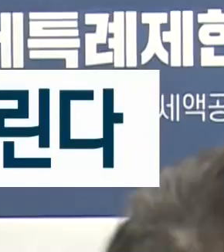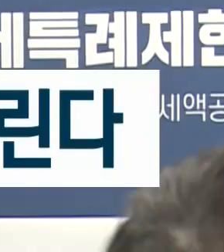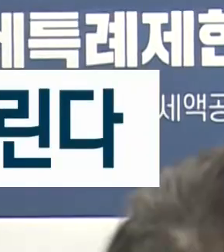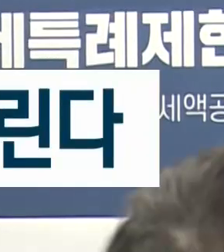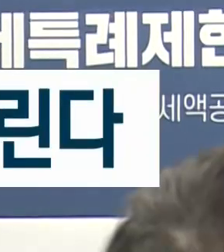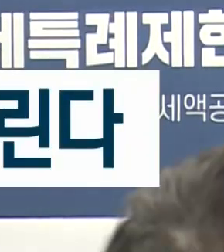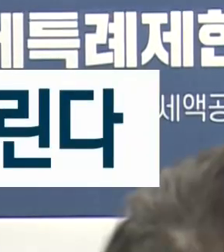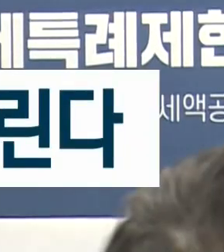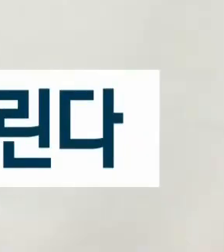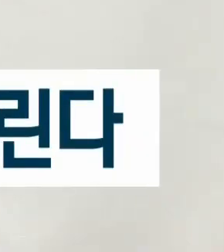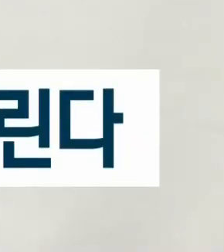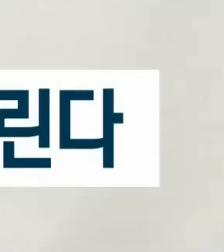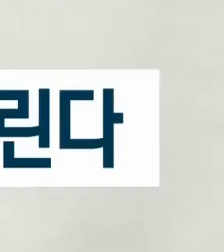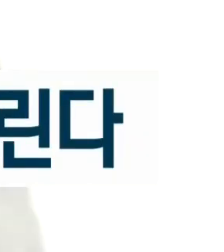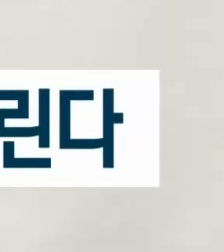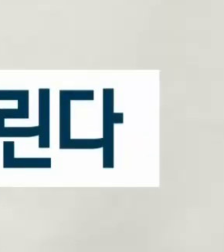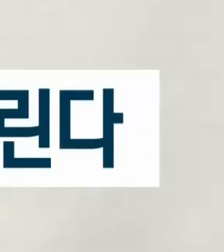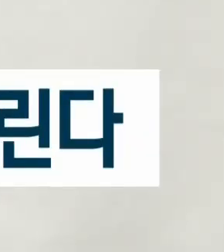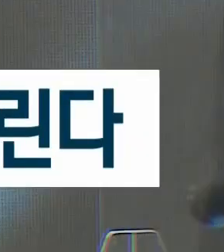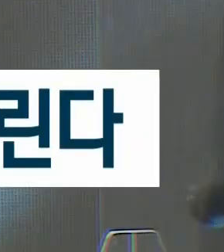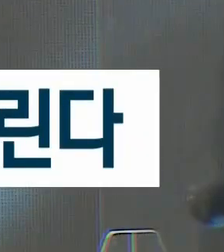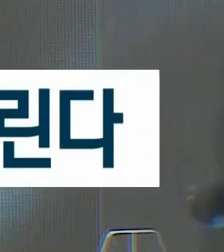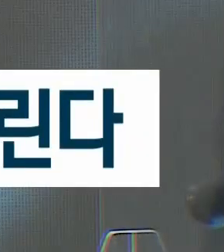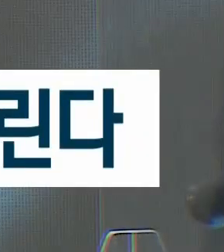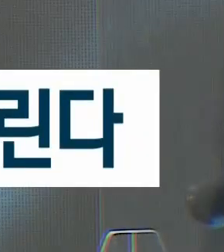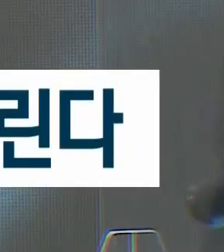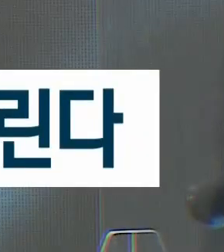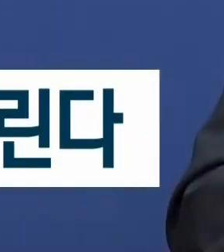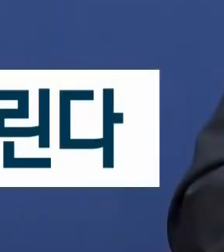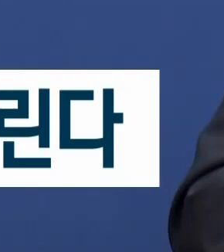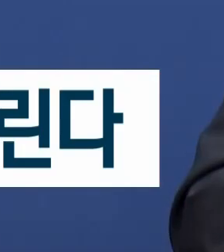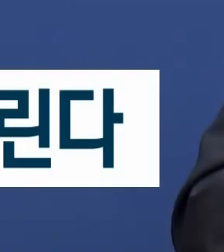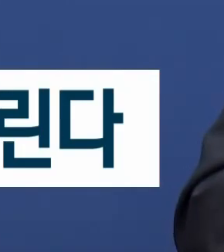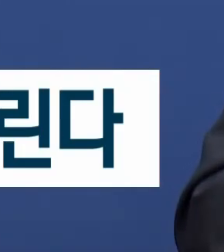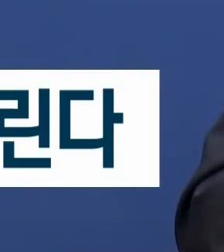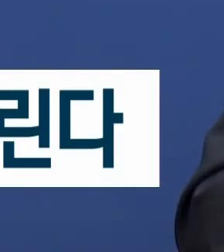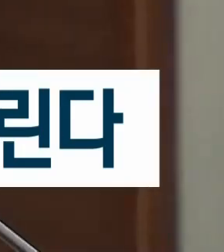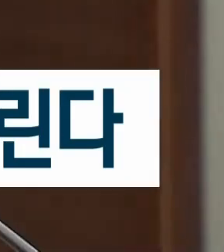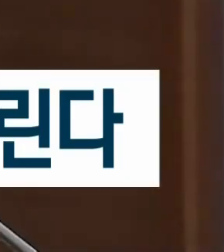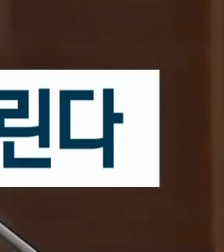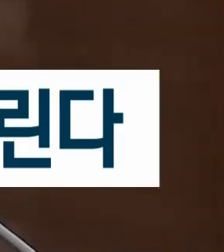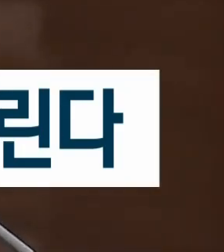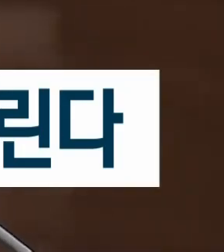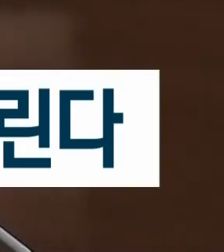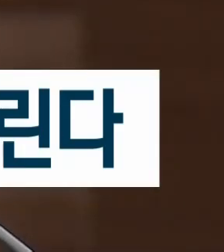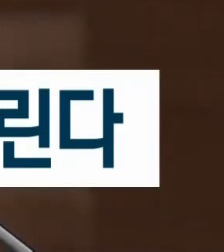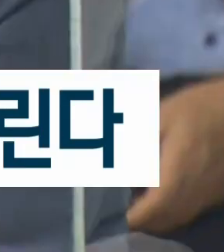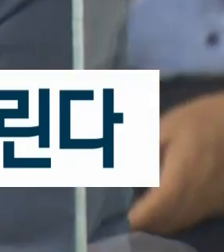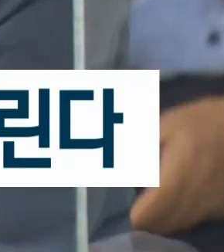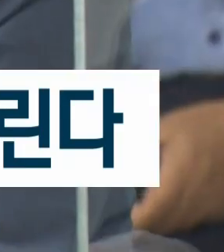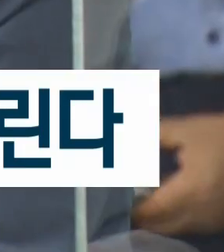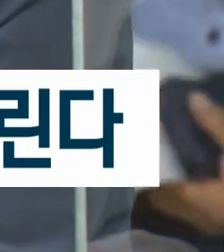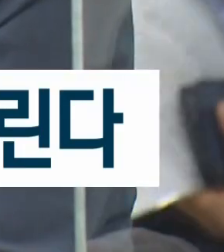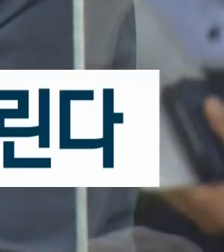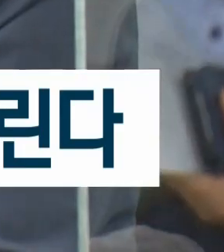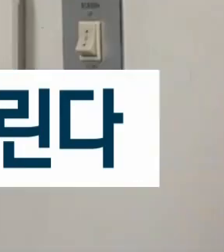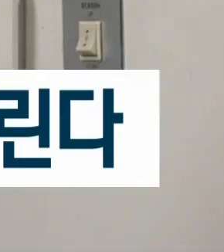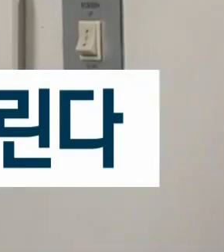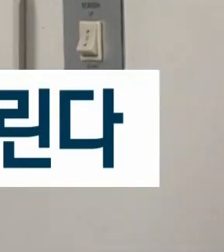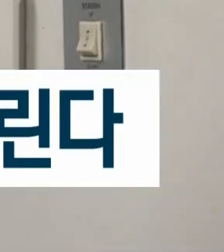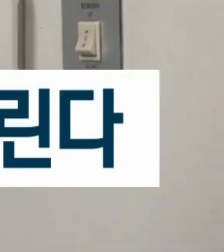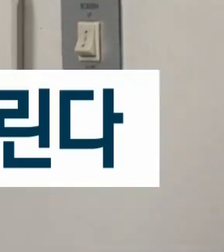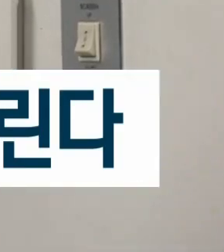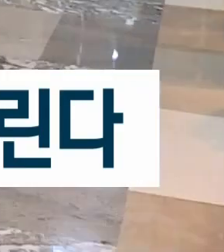시민의 국회의원 선거가 1년 9개월 앞으로 다가오면서 민주당 텃밭인 광주에 문재인 정부 장차관부터 검사장까지 출마설이